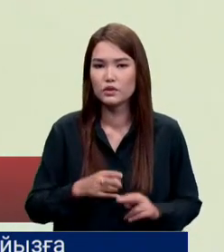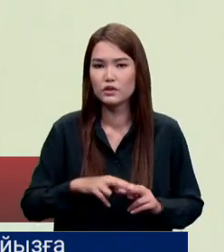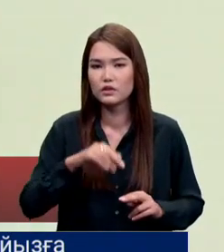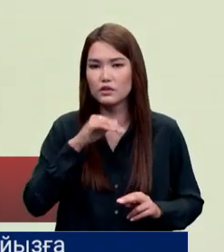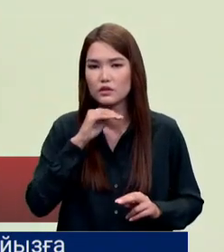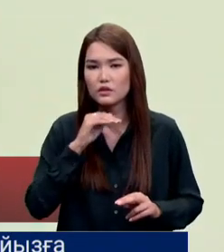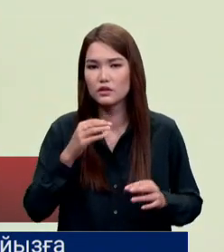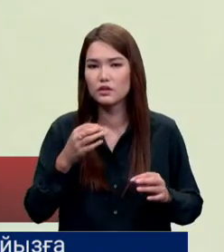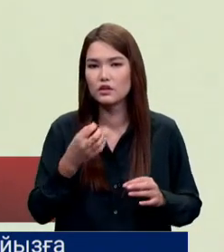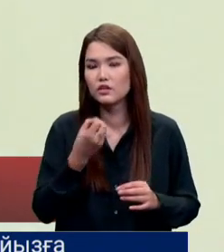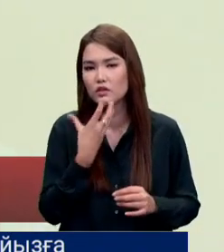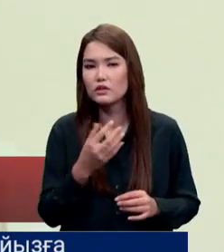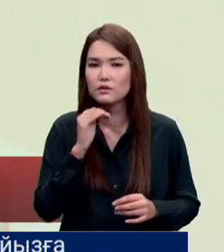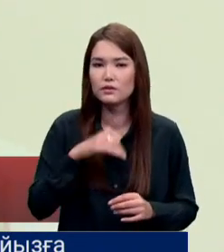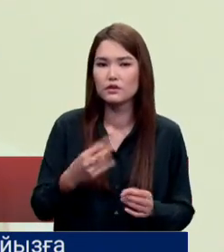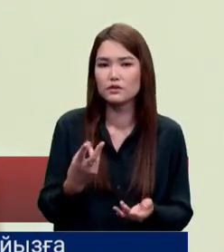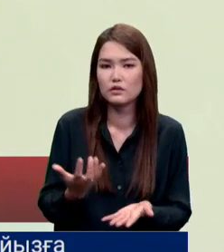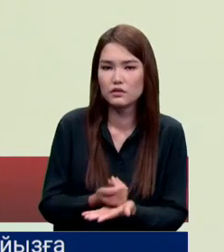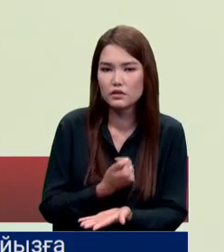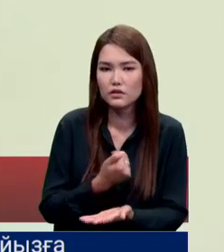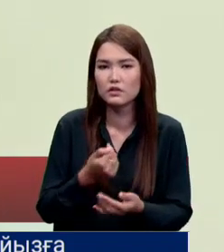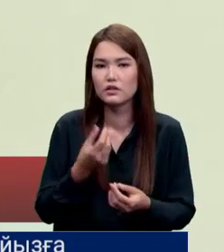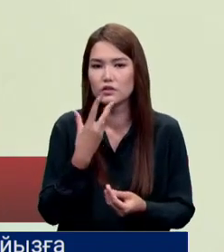проблеманы іздеу. Яғни егер саған